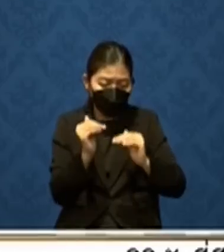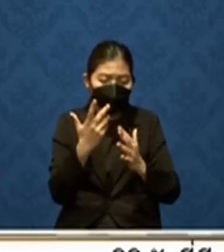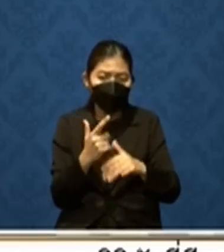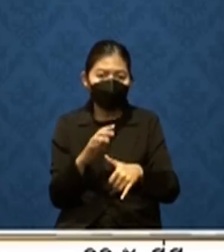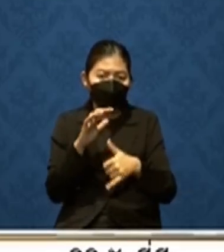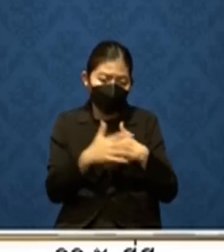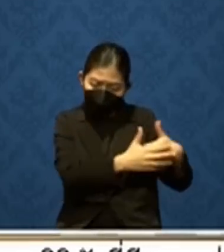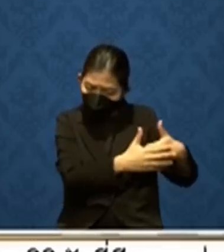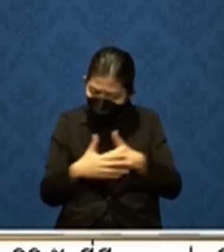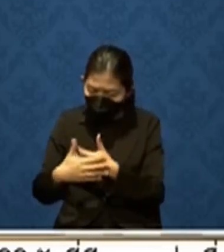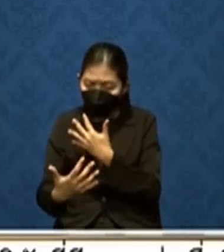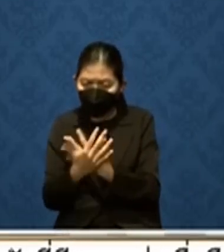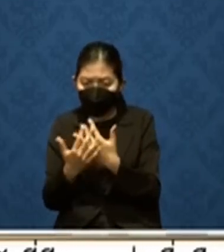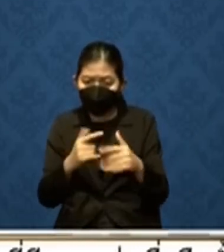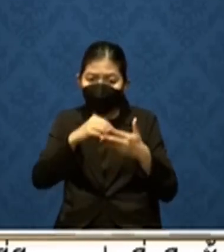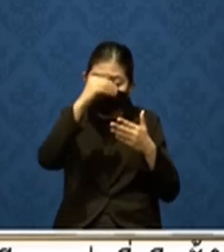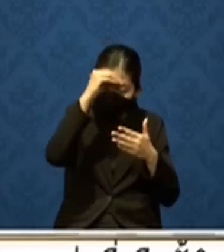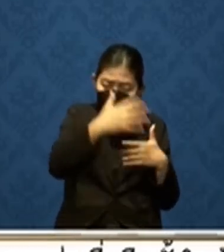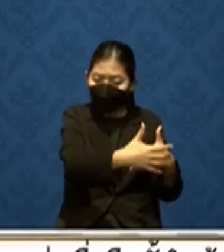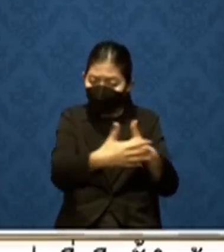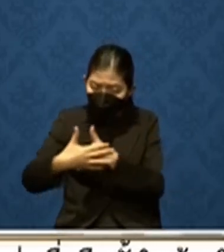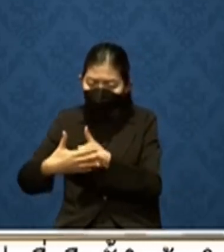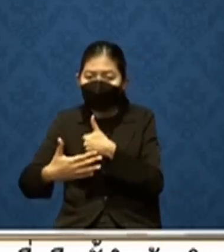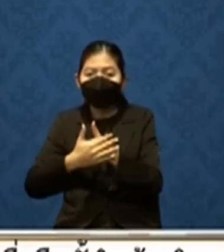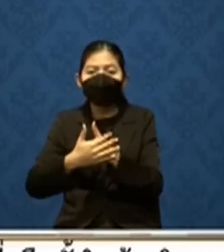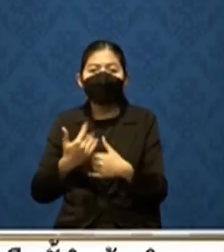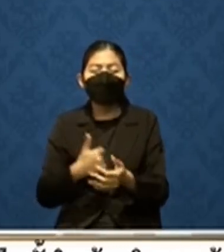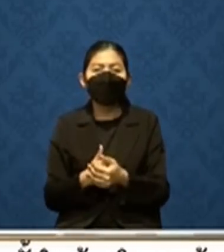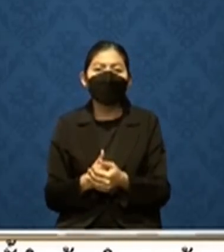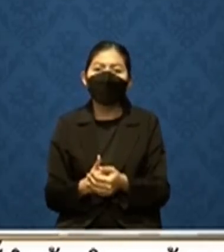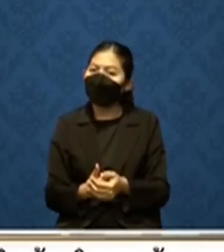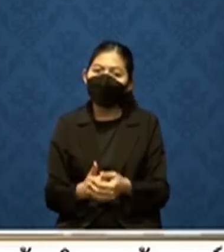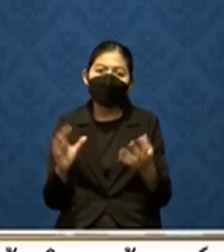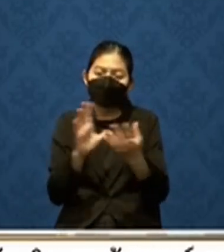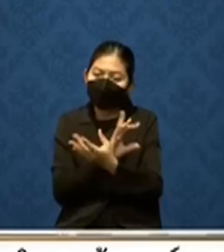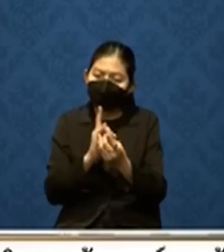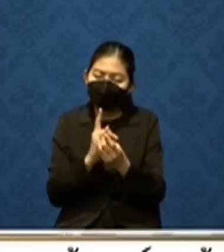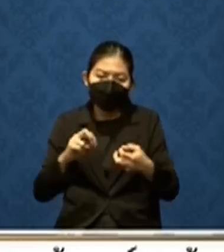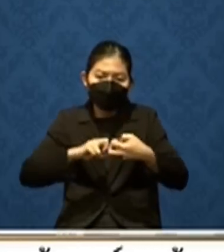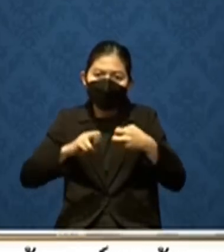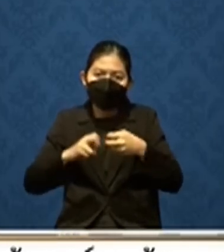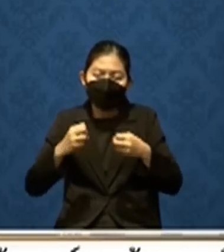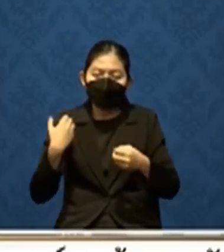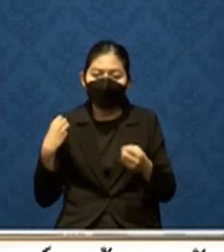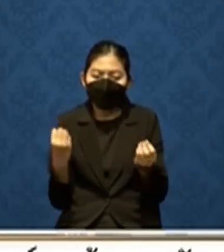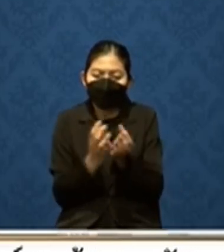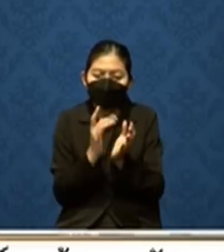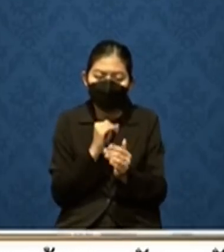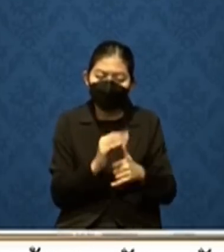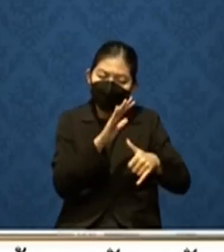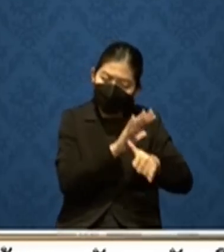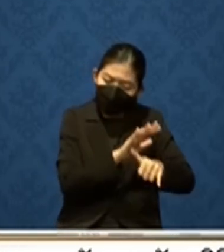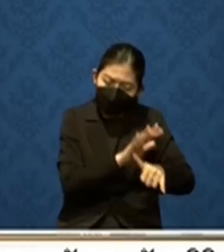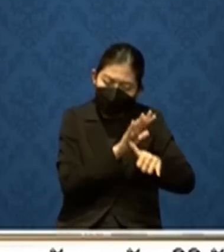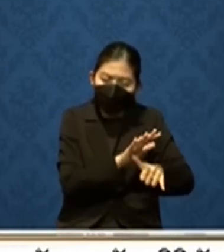ประชาชนคนเห็นต่างในเข้านักเรียนนิสิตนักศึกษาถือว่าเป็นยุคมืดของการคุกคามสิทธิเสรีภาพของพี่น้องประชา